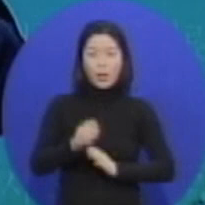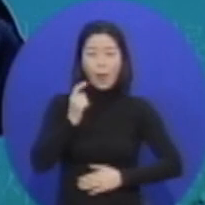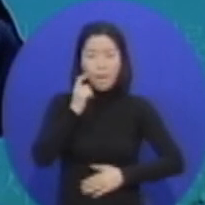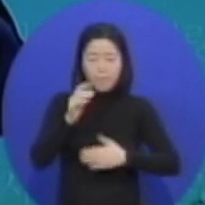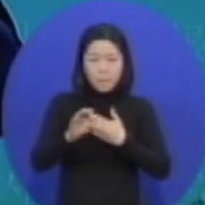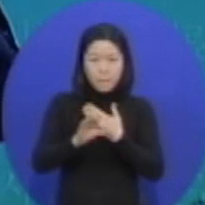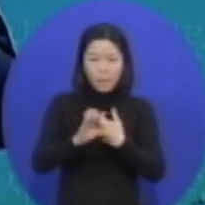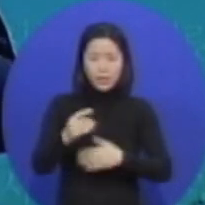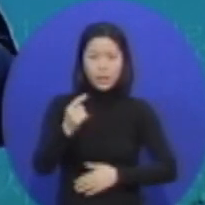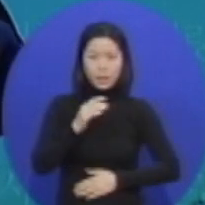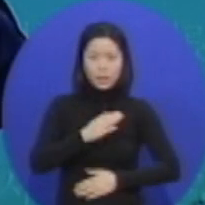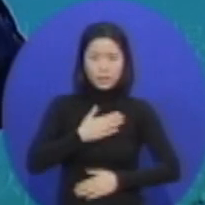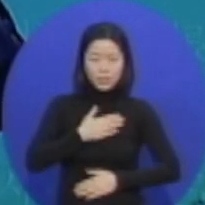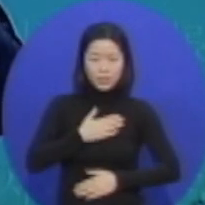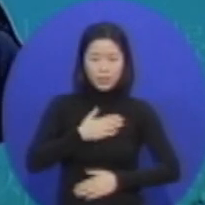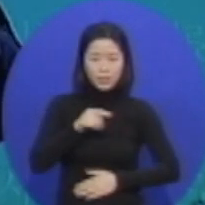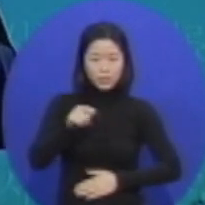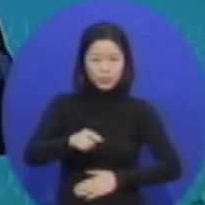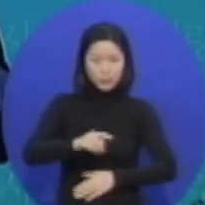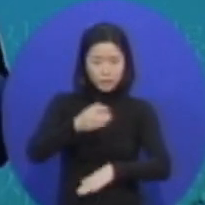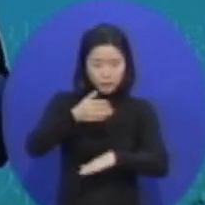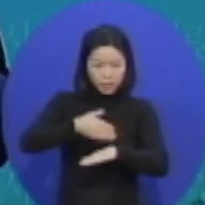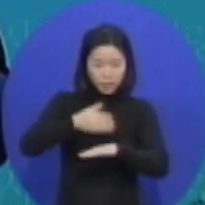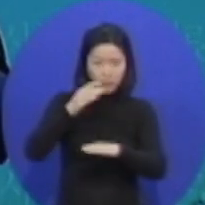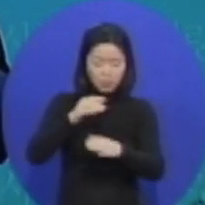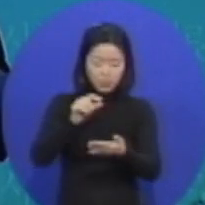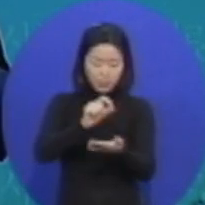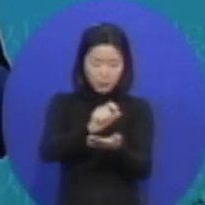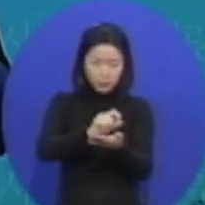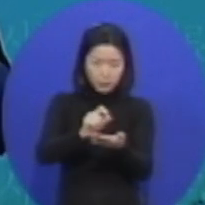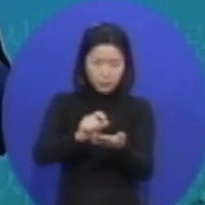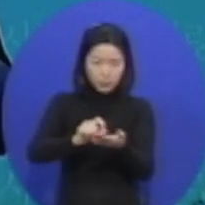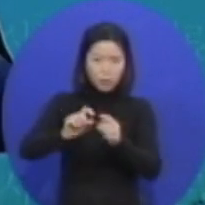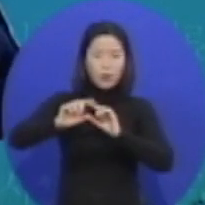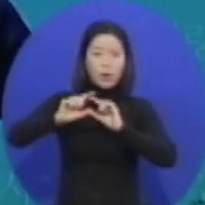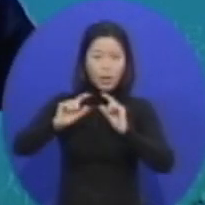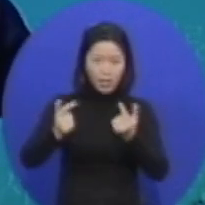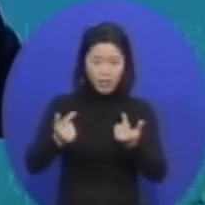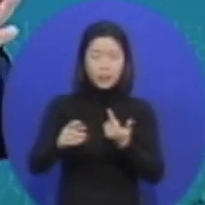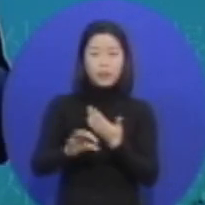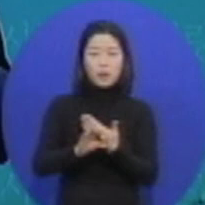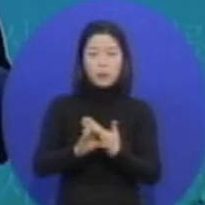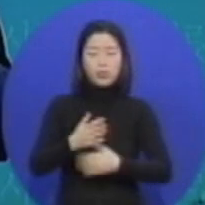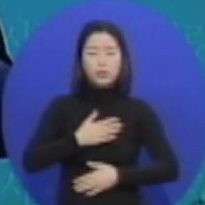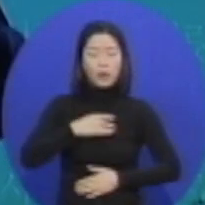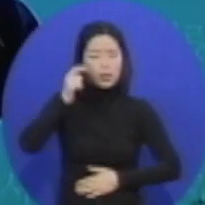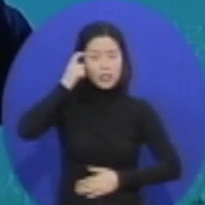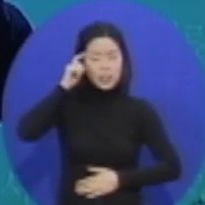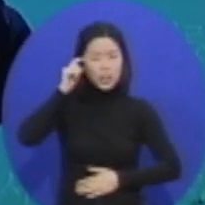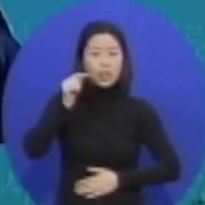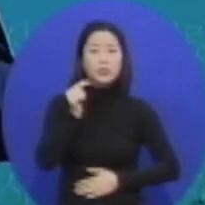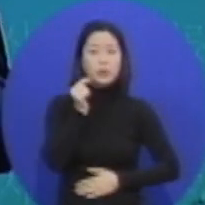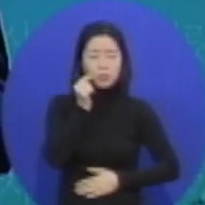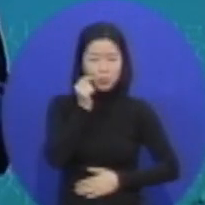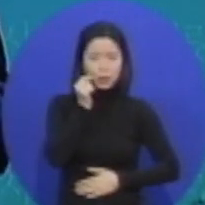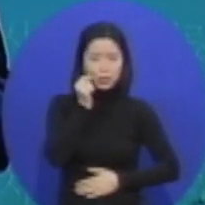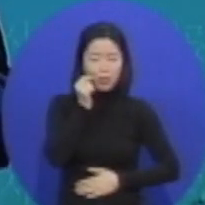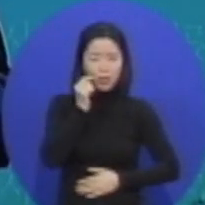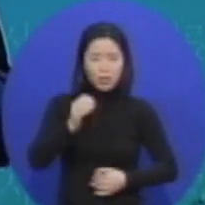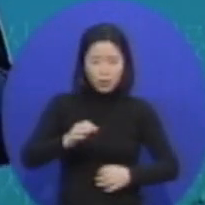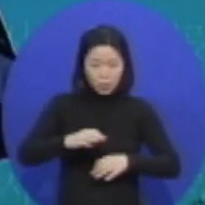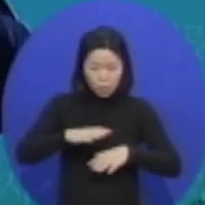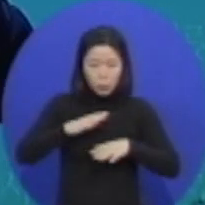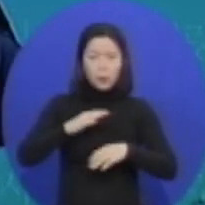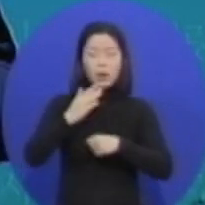그 감사 제목을 이렇게 써보지 않았다면 저는 생각도 못했을 하나님의 놀라운 은혜를